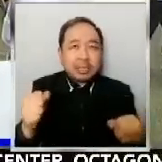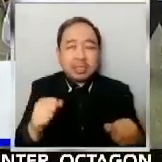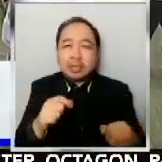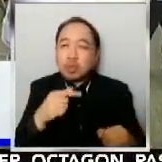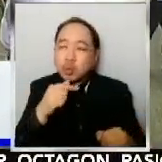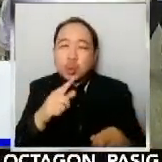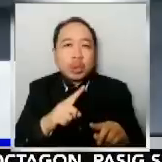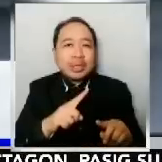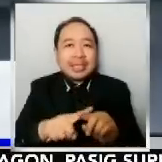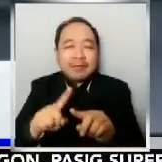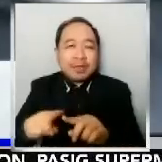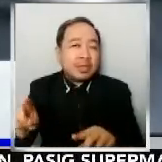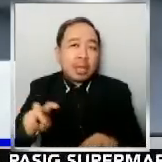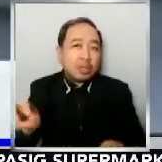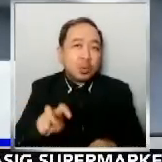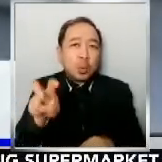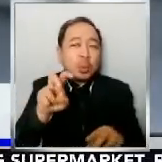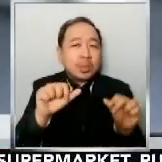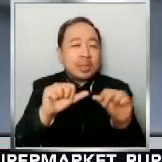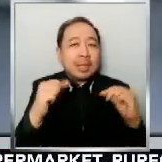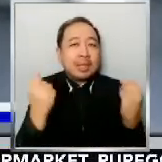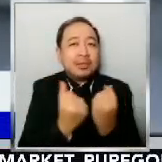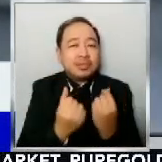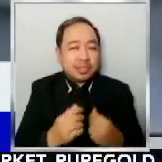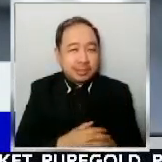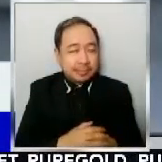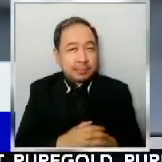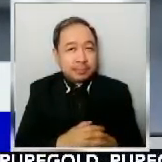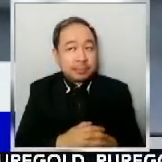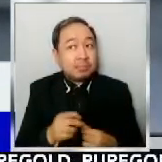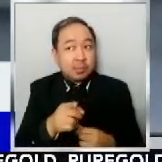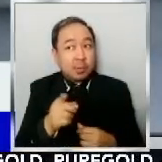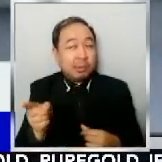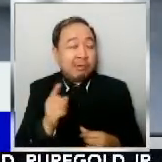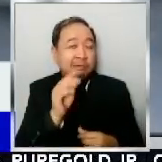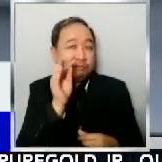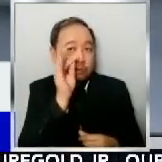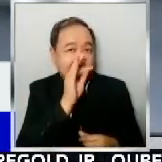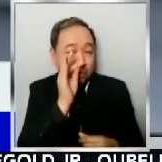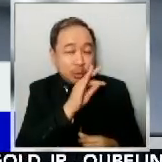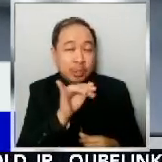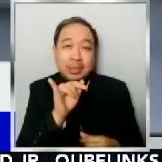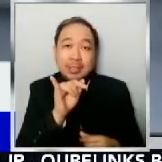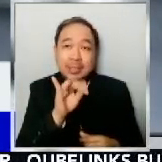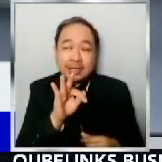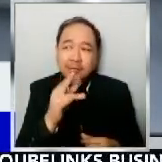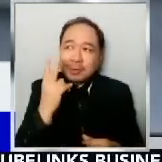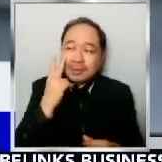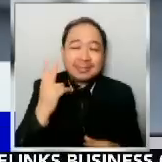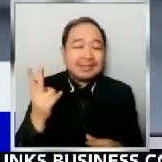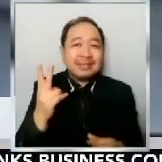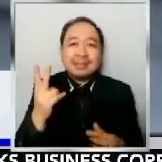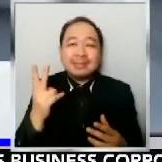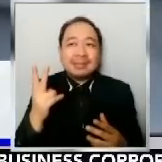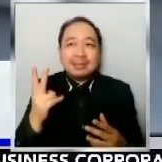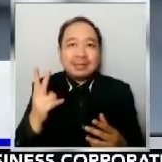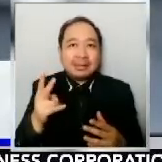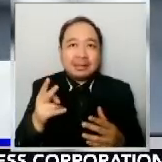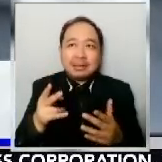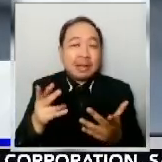operator. Alam mo naman yung mga Pinoy, pag nakakita ng long weekend, nagkukumahog